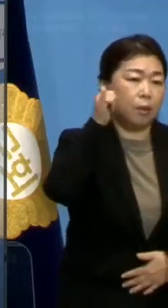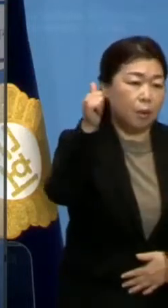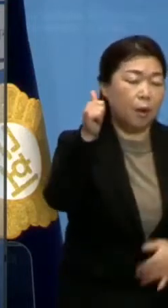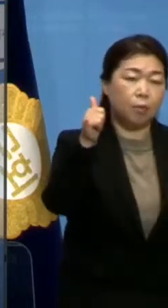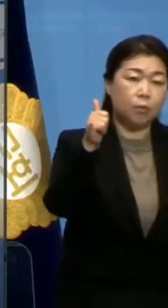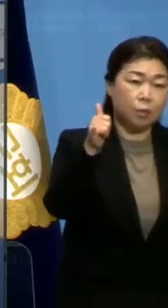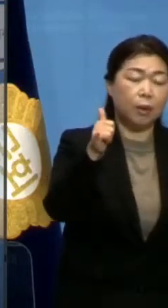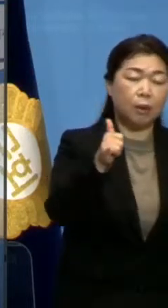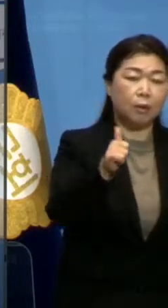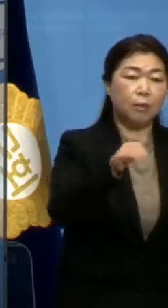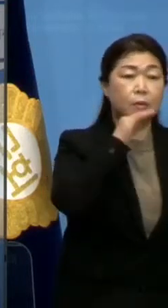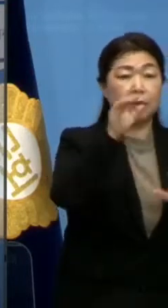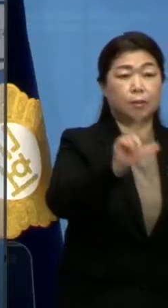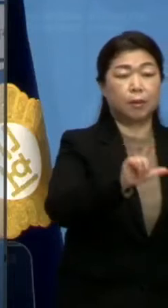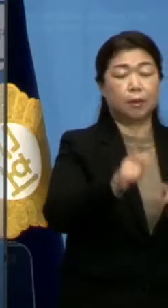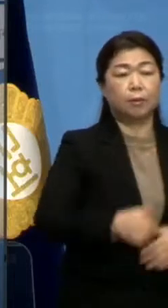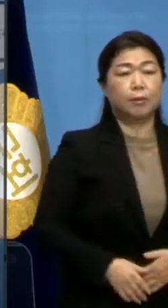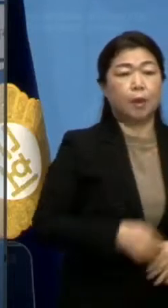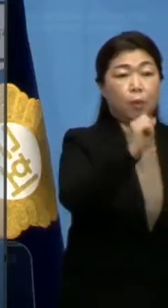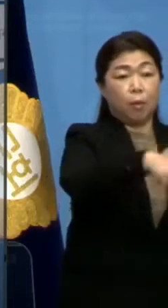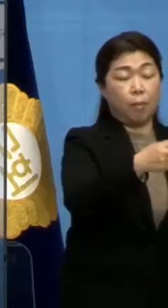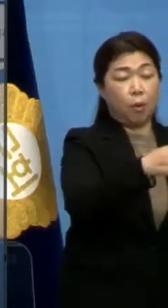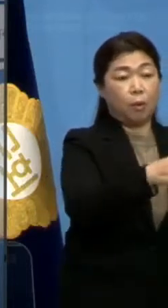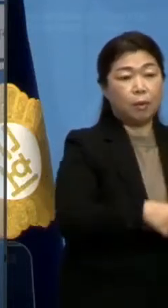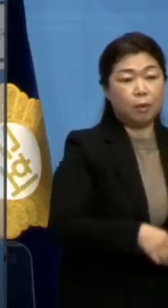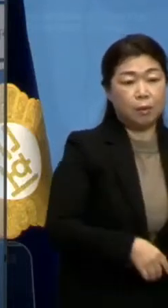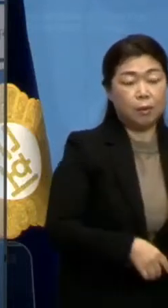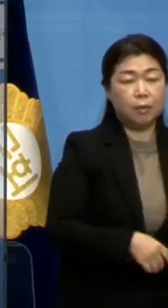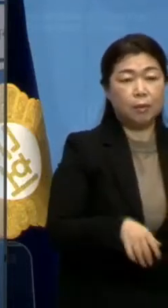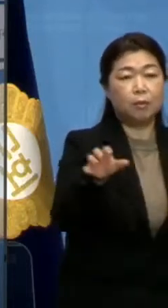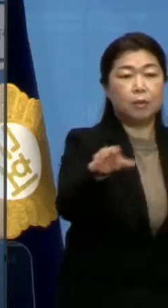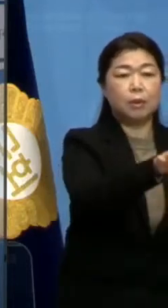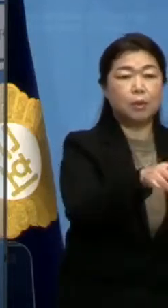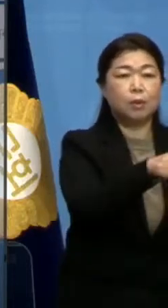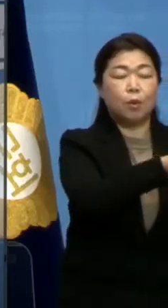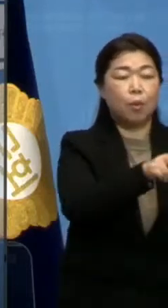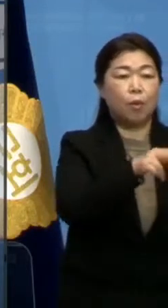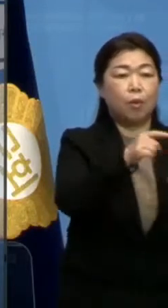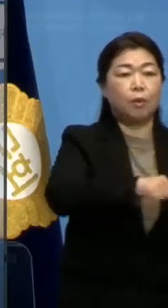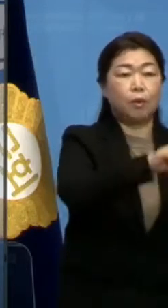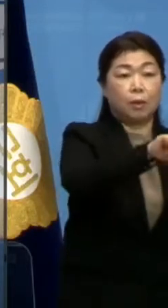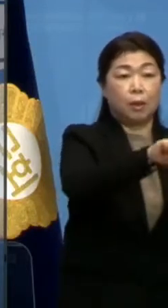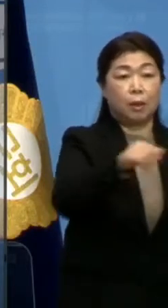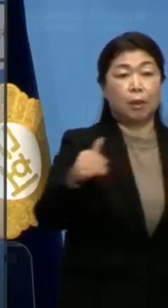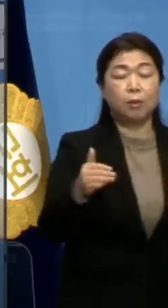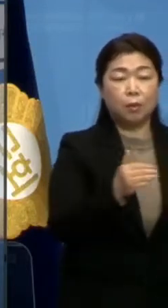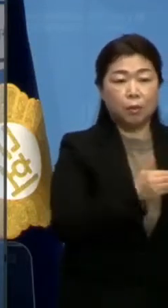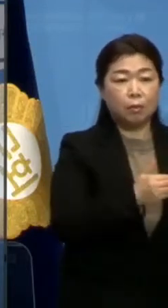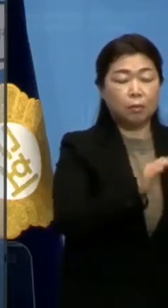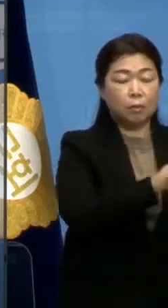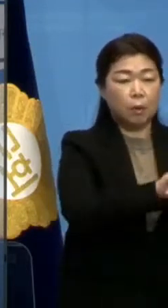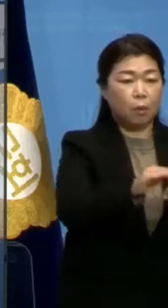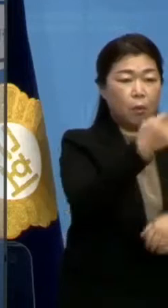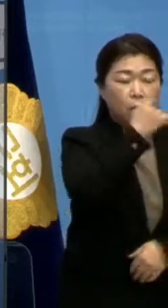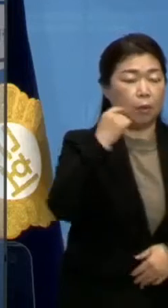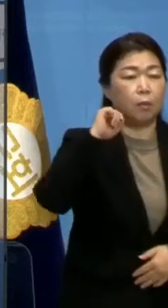현실입니다 동물병원 같은 중요한 시설에 대한 위치 정보나 운영 시간 조차도 제대로 확인하기가